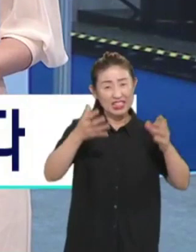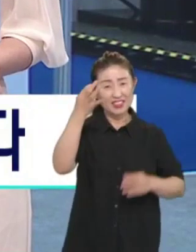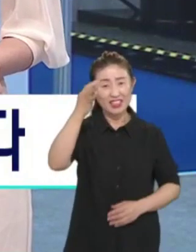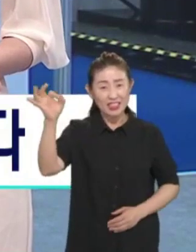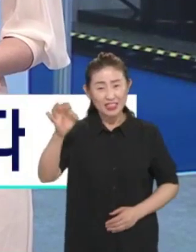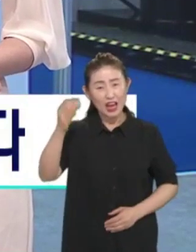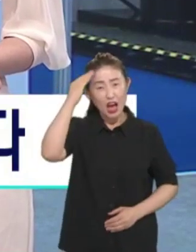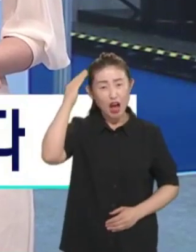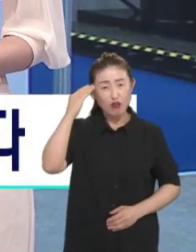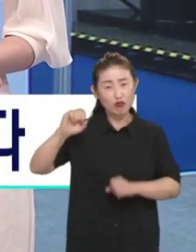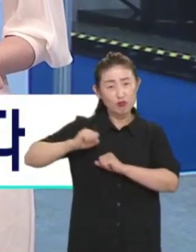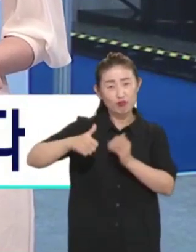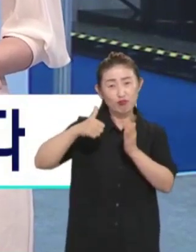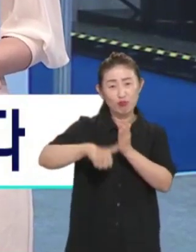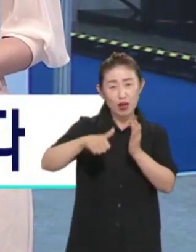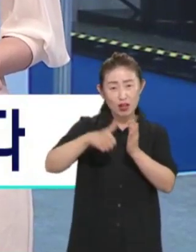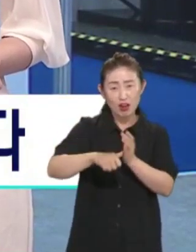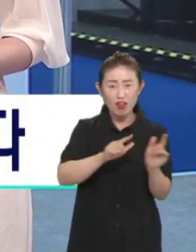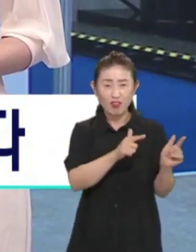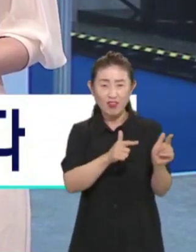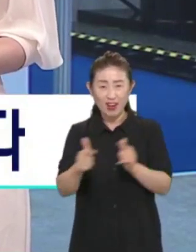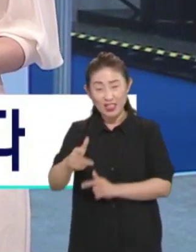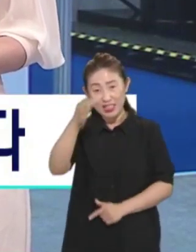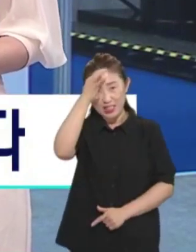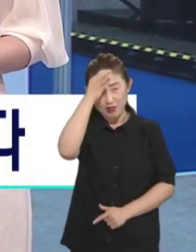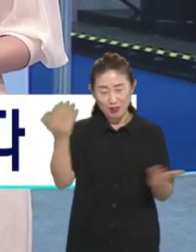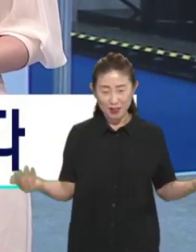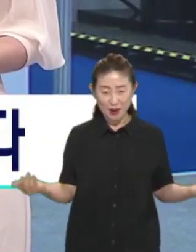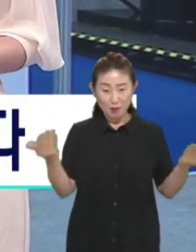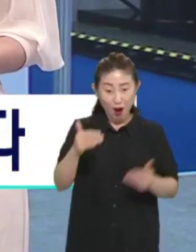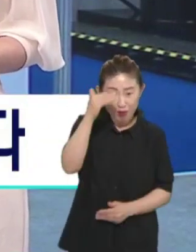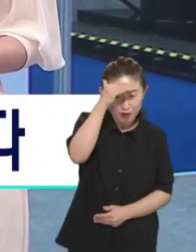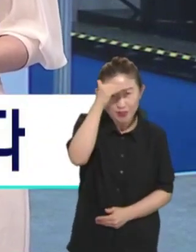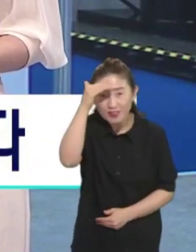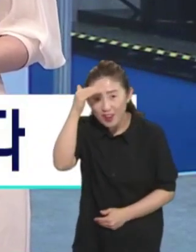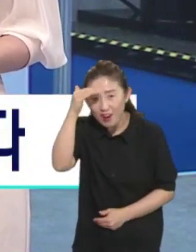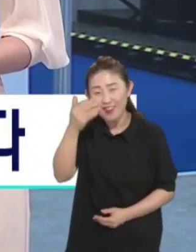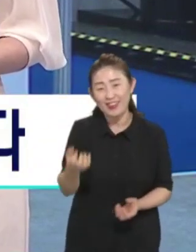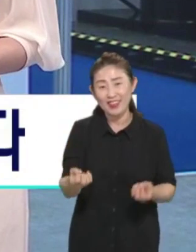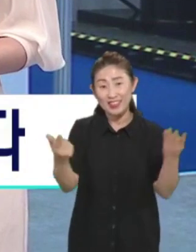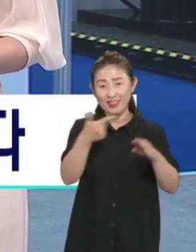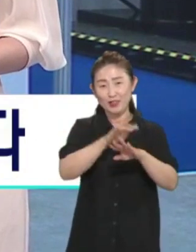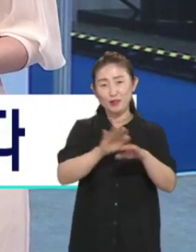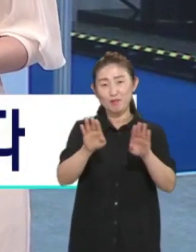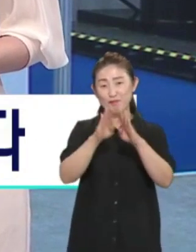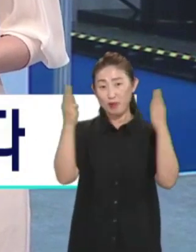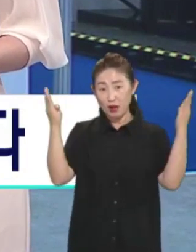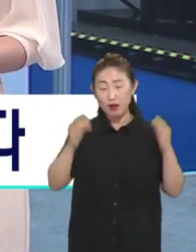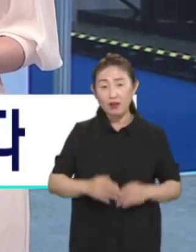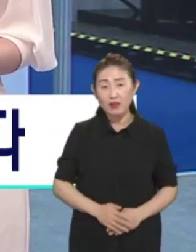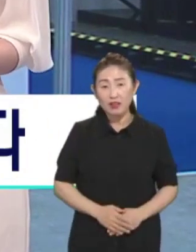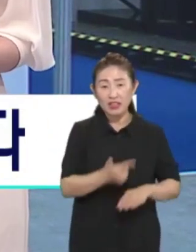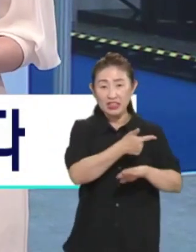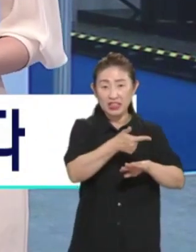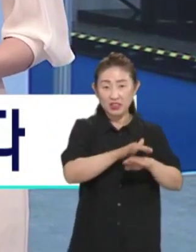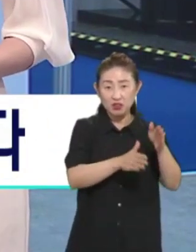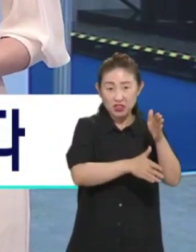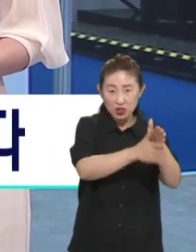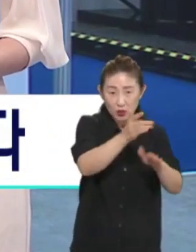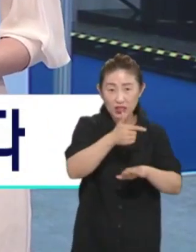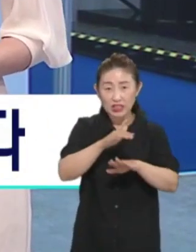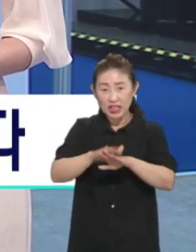세계적으로 인정받고 있는 K-방산 제품들과 기술들을 한자리에서 만나볼 수 있는 행사가 대전에서 막을 올렸습니다.